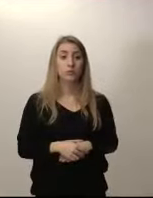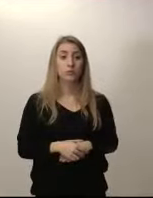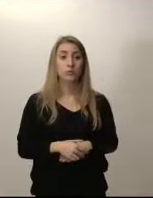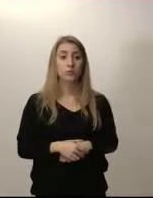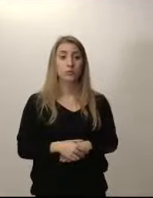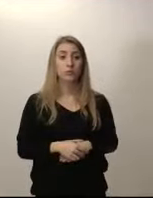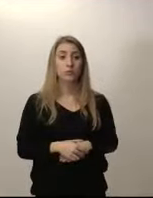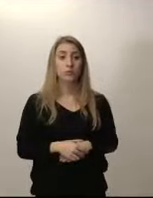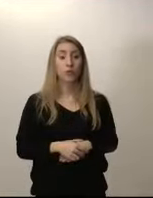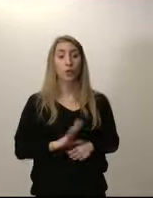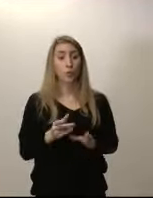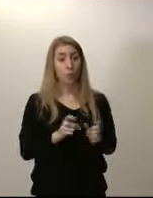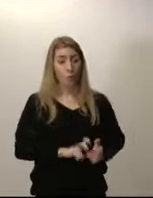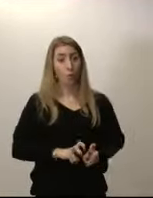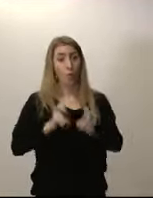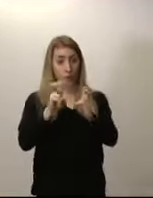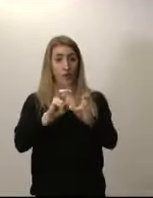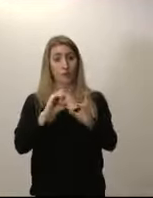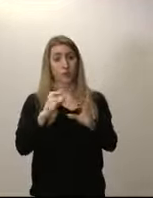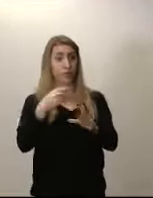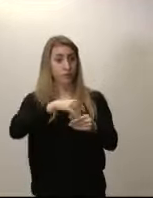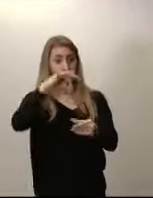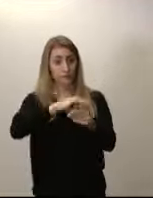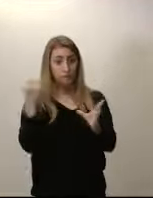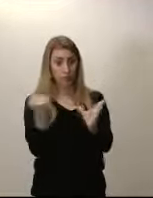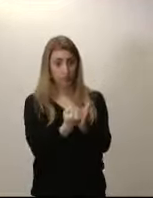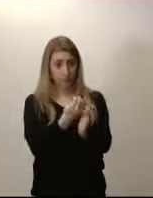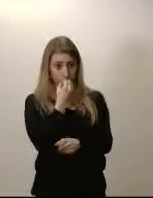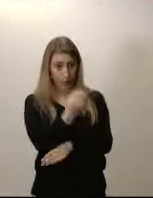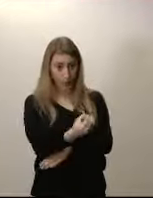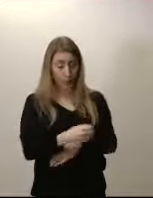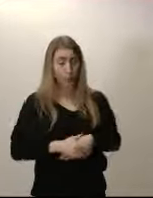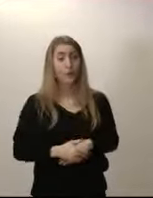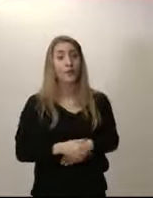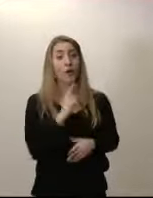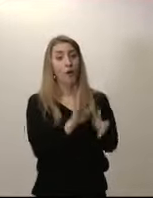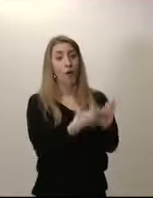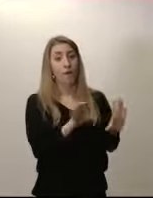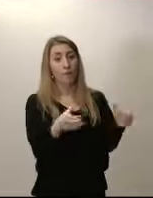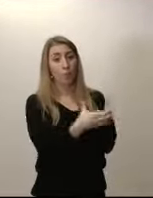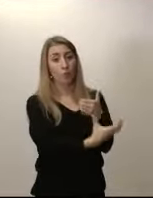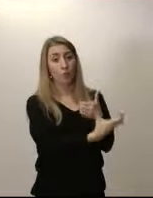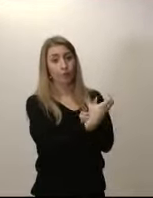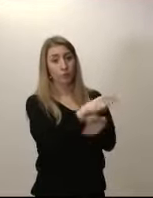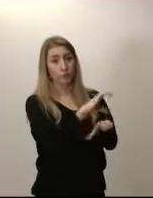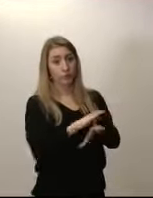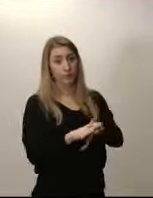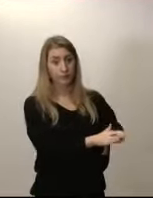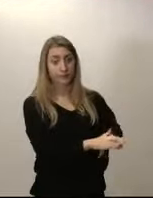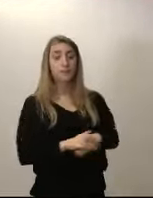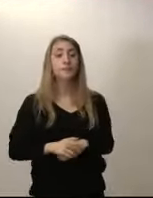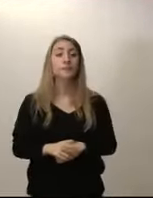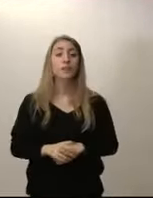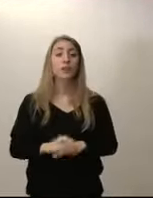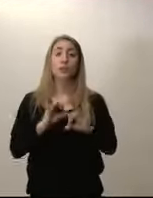Donc, cette augmentation donc, est adoptée à l'unanimité moins donc, les votes de l'opposition qui votent contre. Alors, je voulais simplement